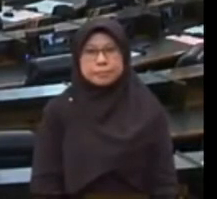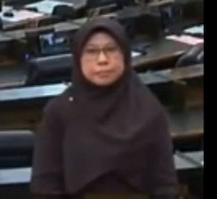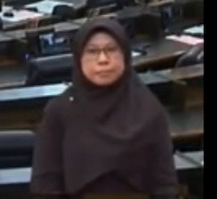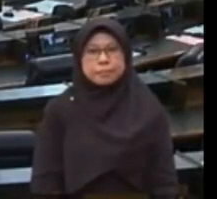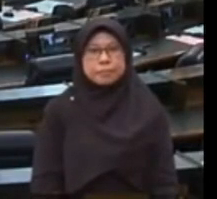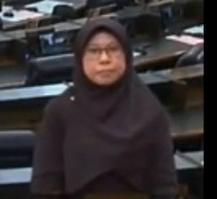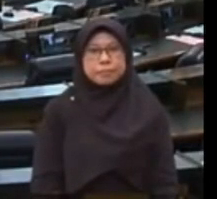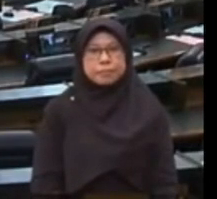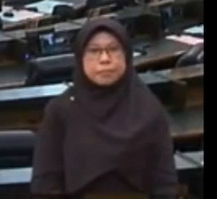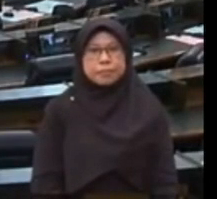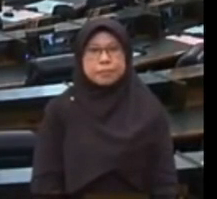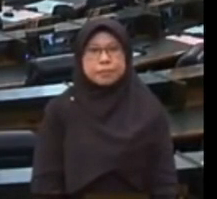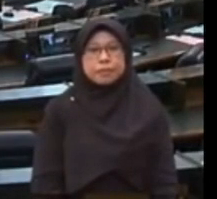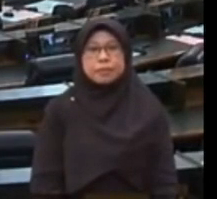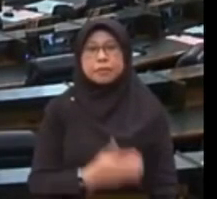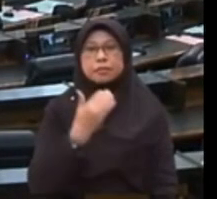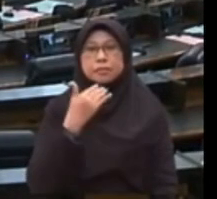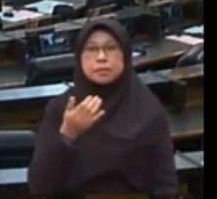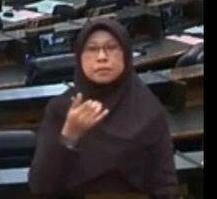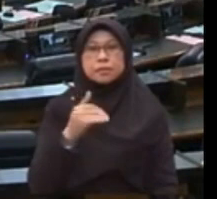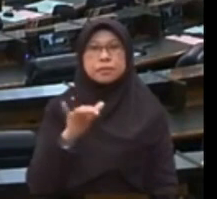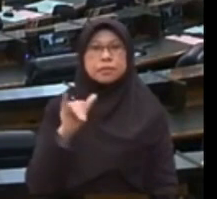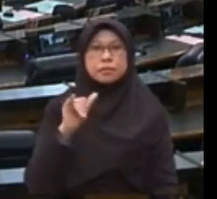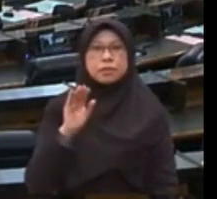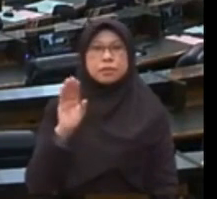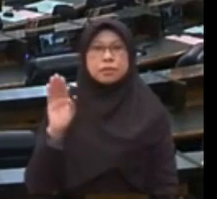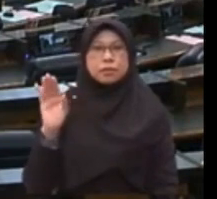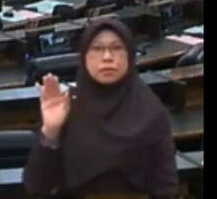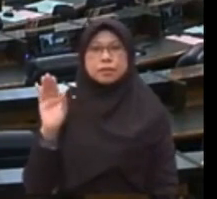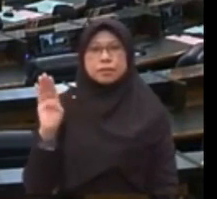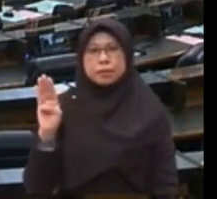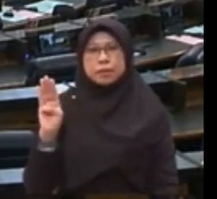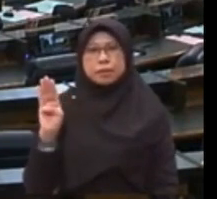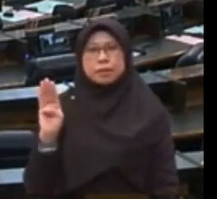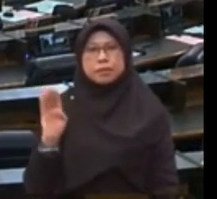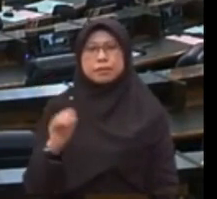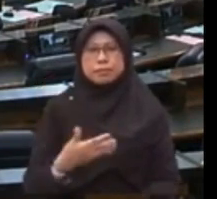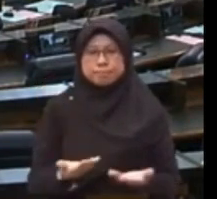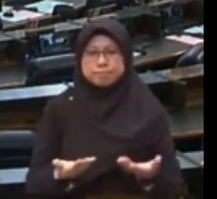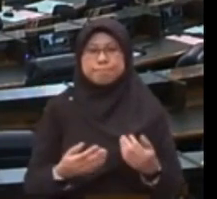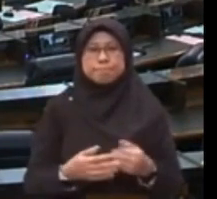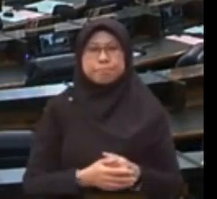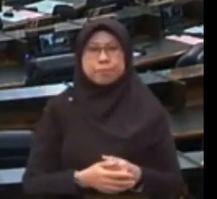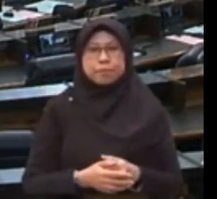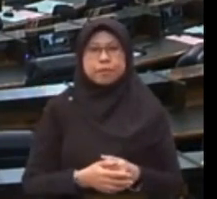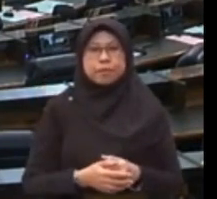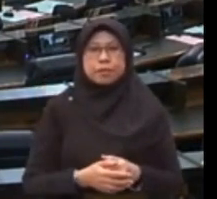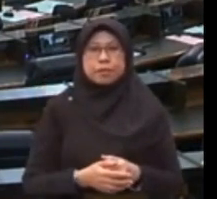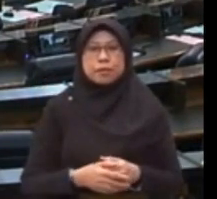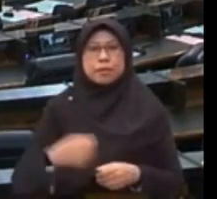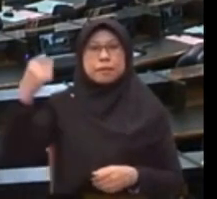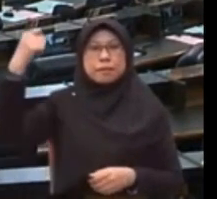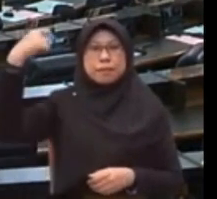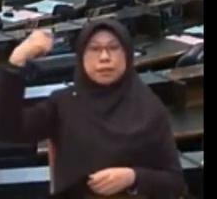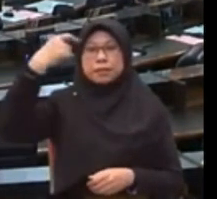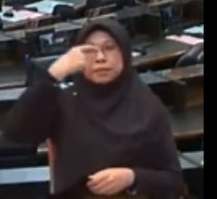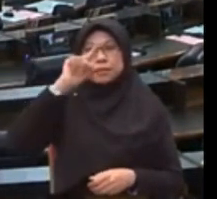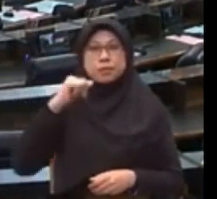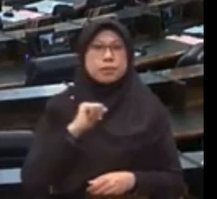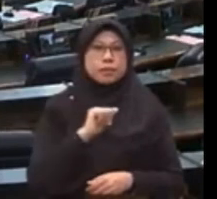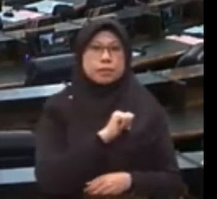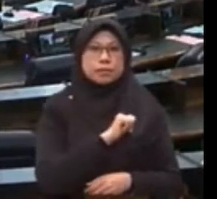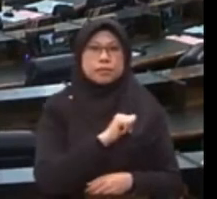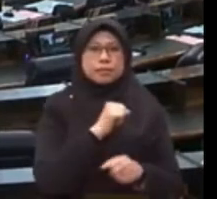Terima kasih. Terima kasih kepada Yang Berhormat Perdana Menteri. Berhubung dengan sistem saraan ataupun pencen kepada ahli-ahli